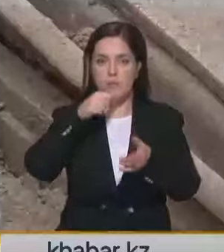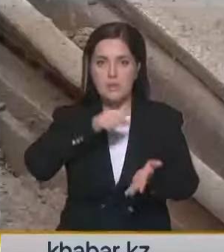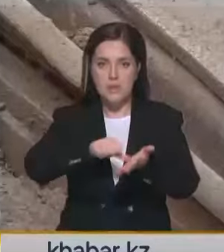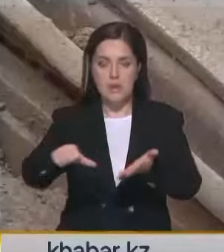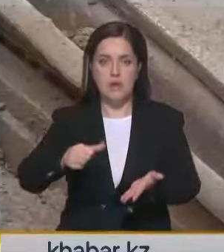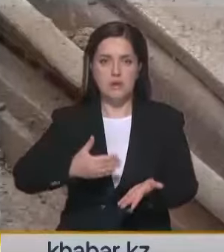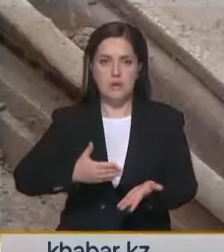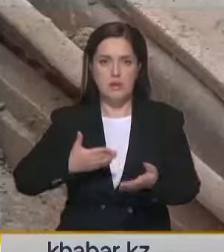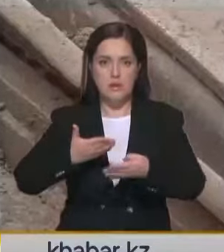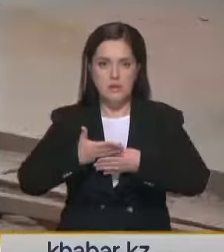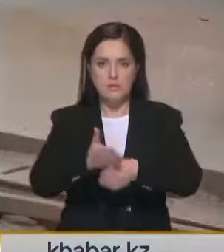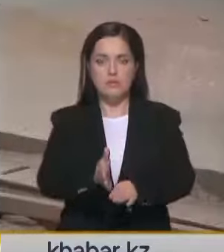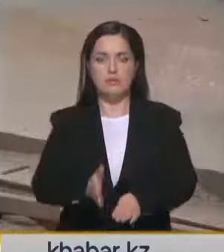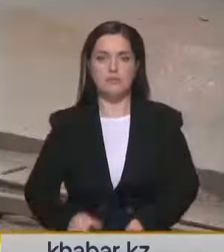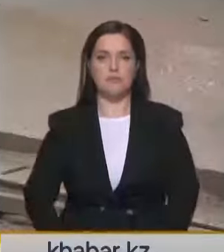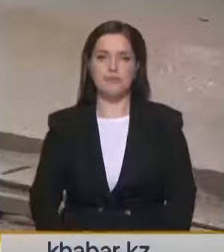трещины.